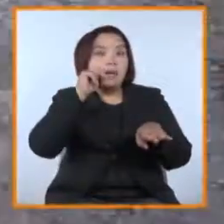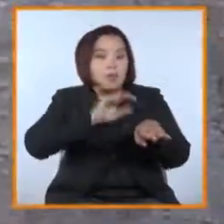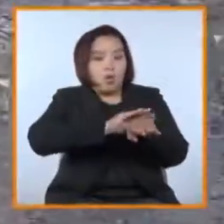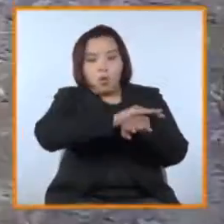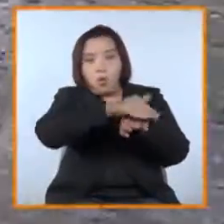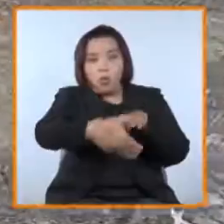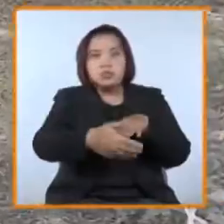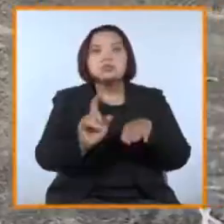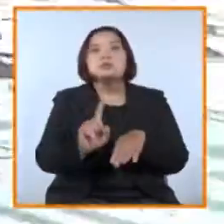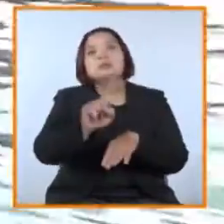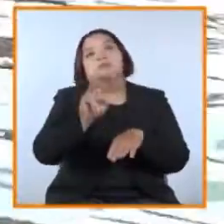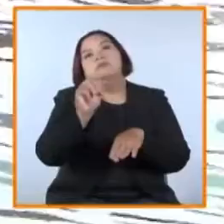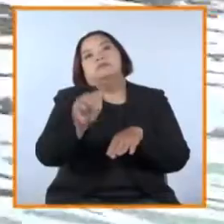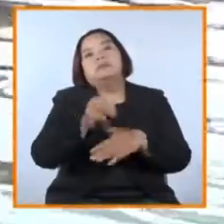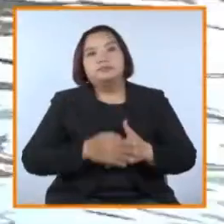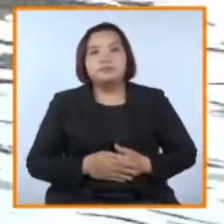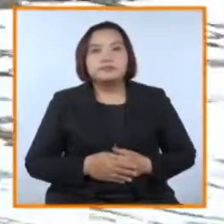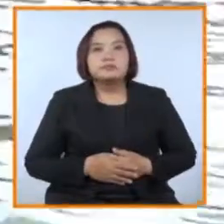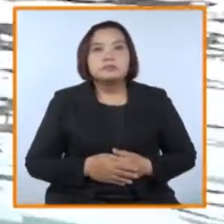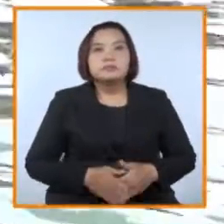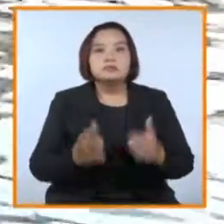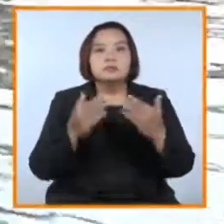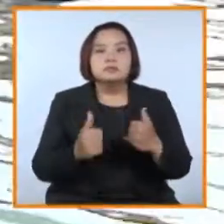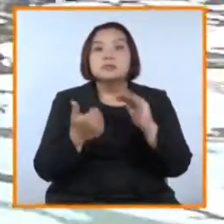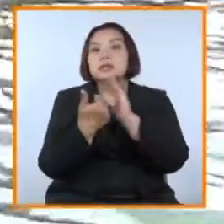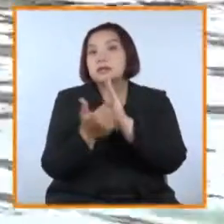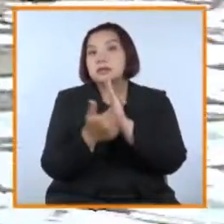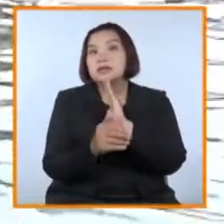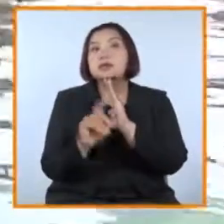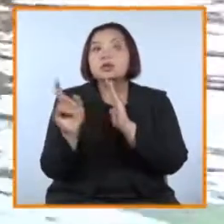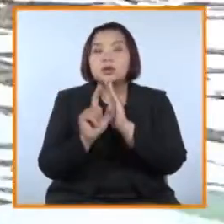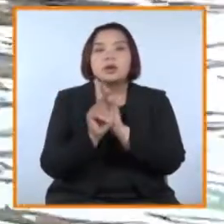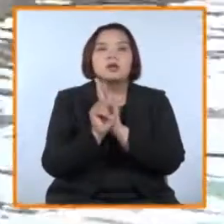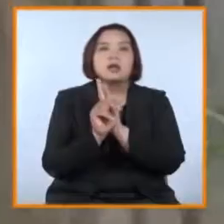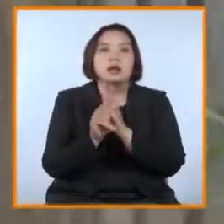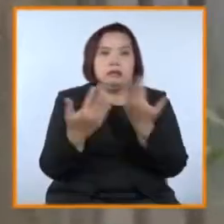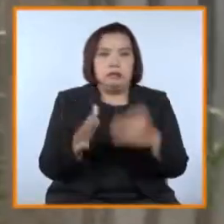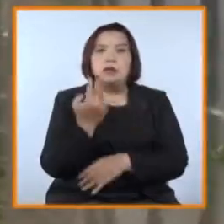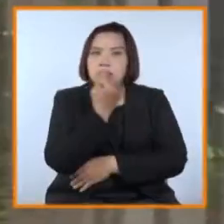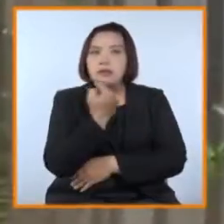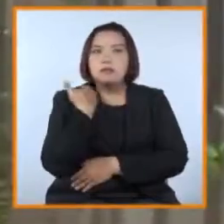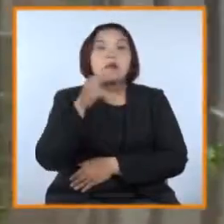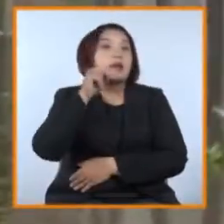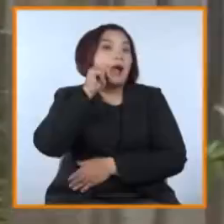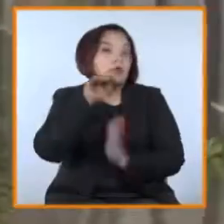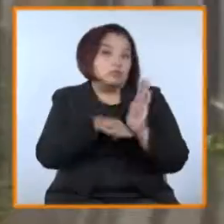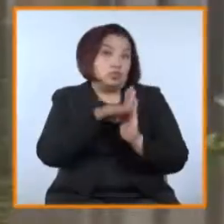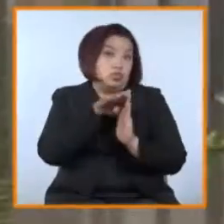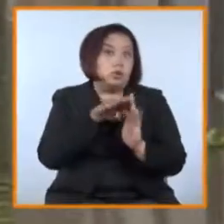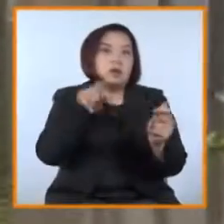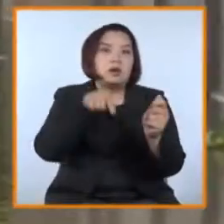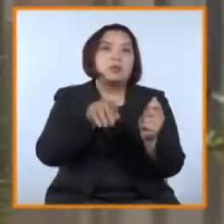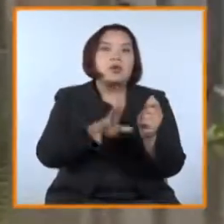ถเกือบ1เมตรเลยค่ะไปทางภาคอีสานกันบ้างนะคะที่ขอนแก่นค่ะมีน้ำท่วมขังหลายพื้นที่ในเทศบาลนครขอน